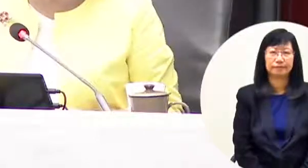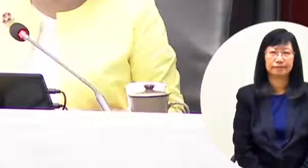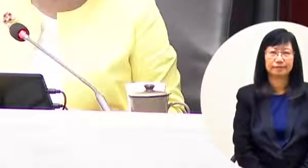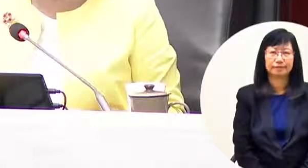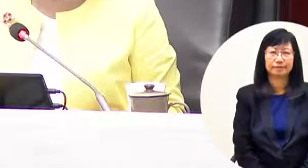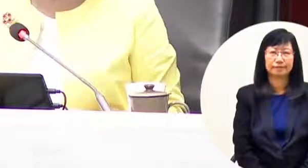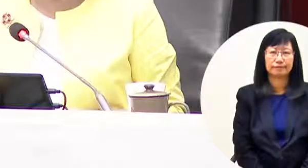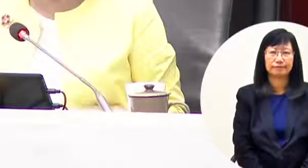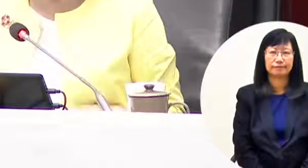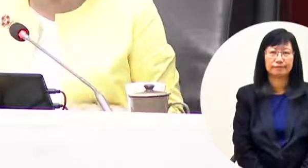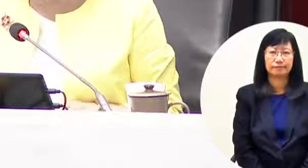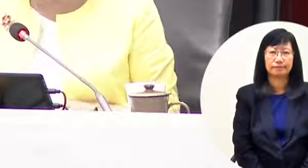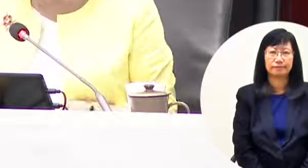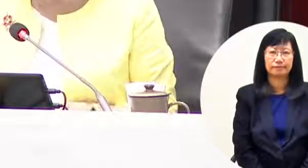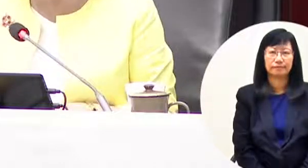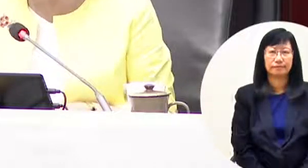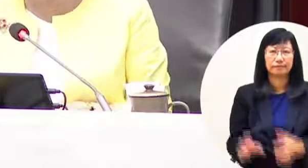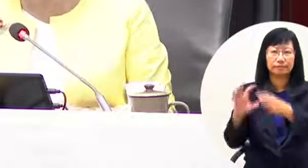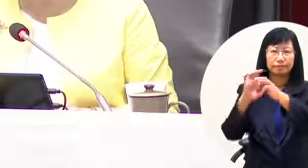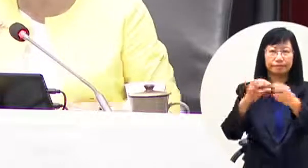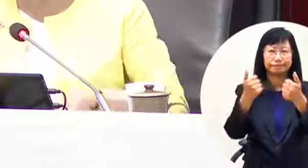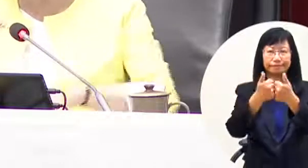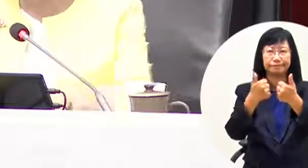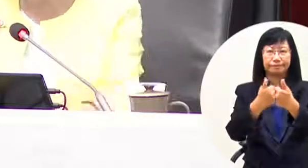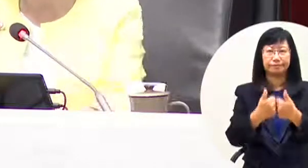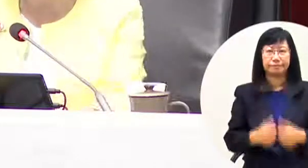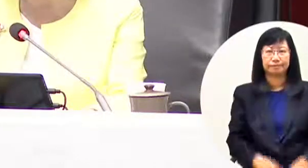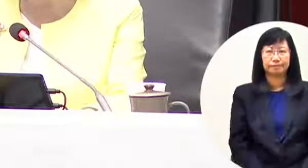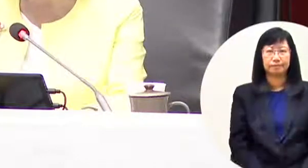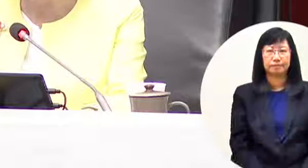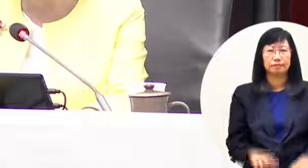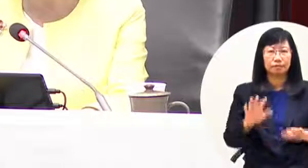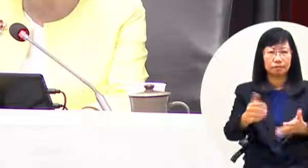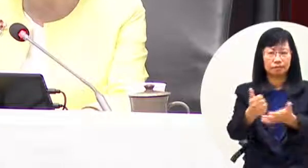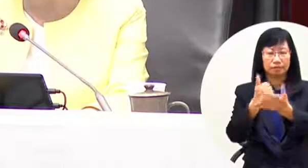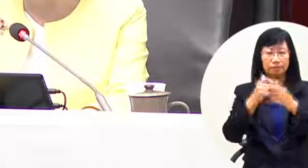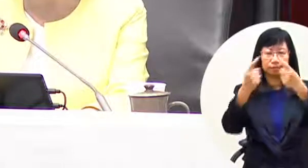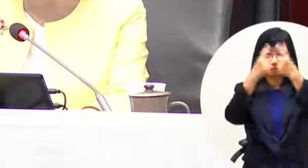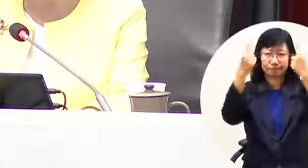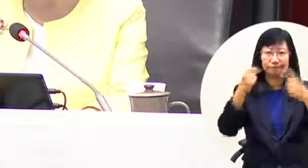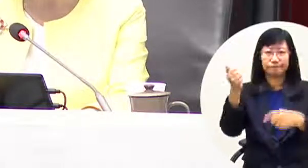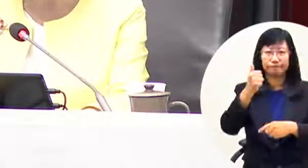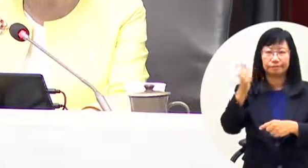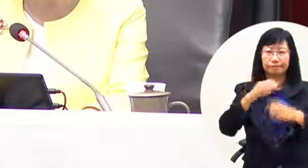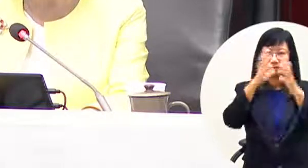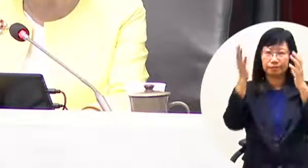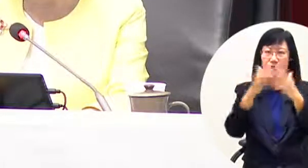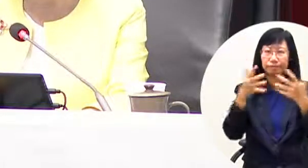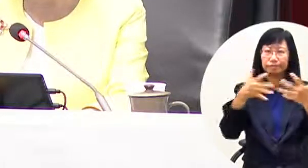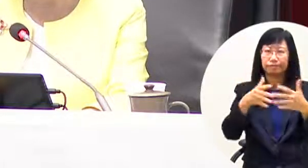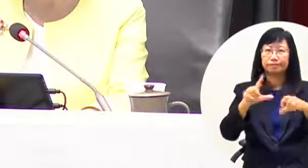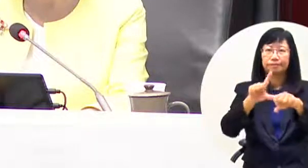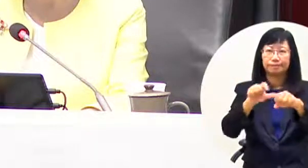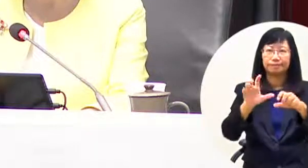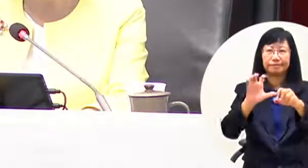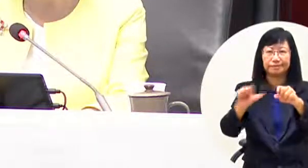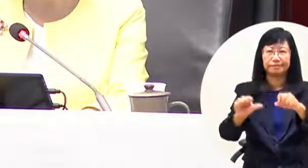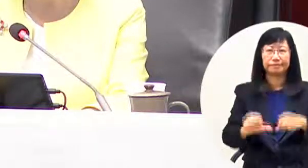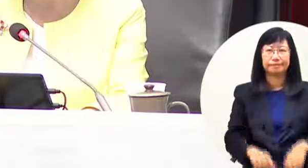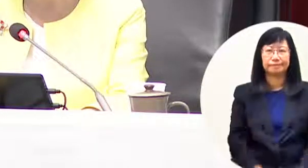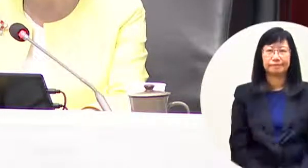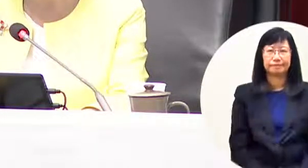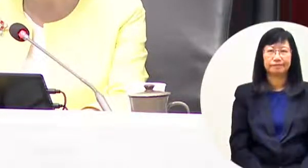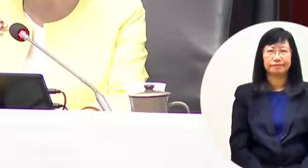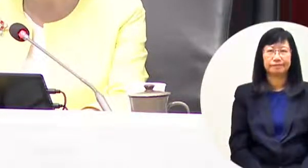继续开会。这一节我们请周中站议员总质询，时间45分，议员请。 好，谢谢